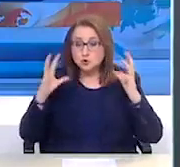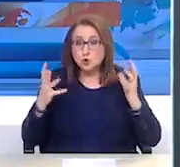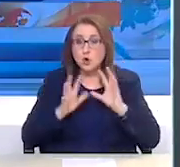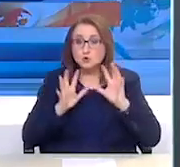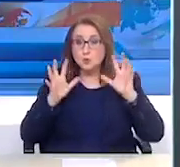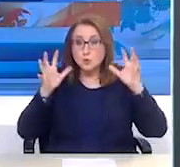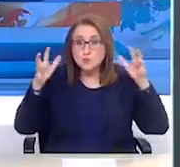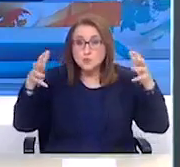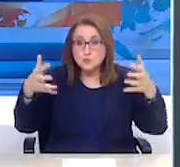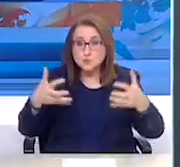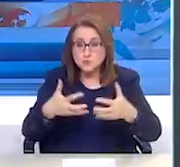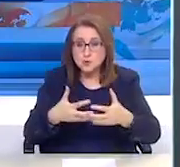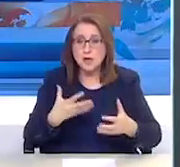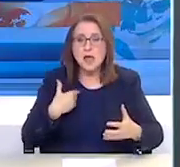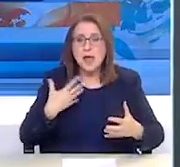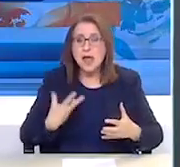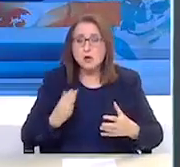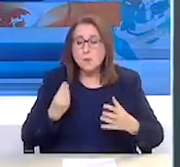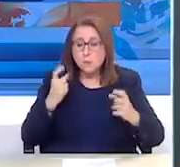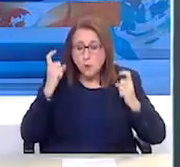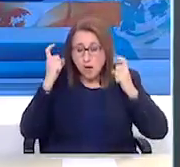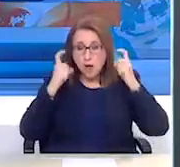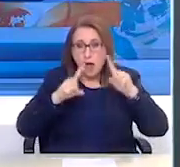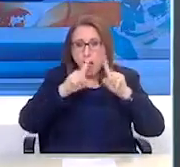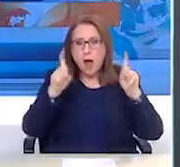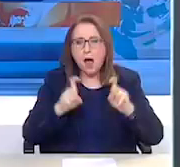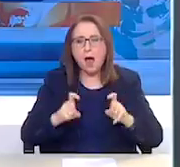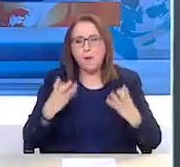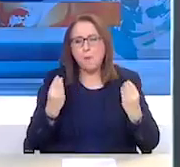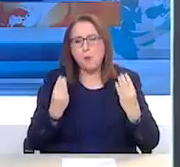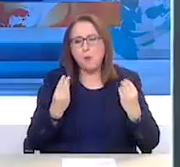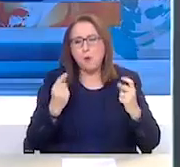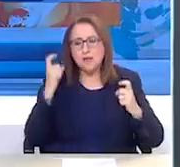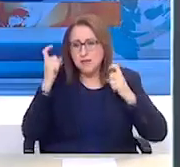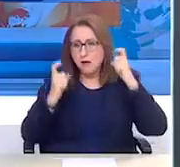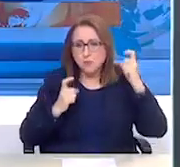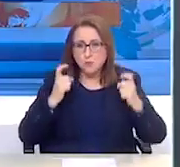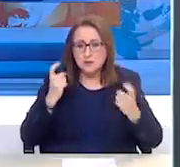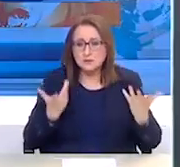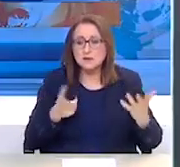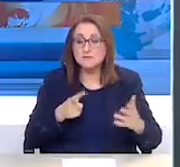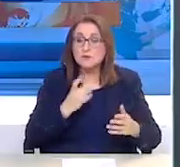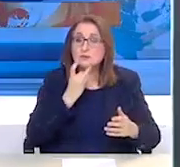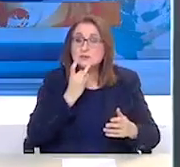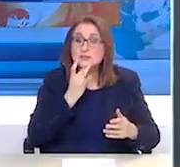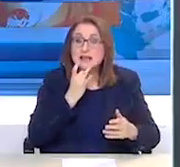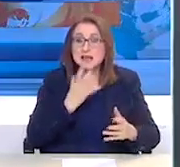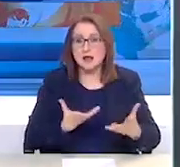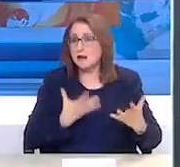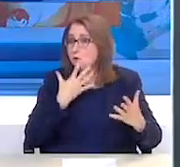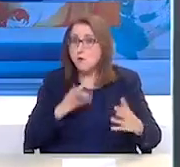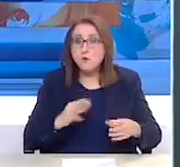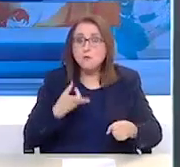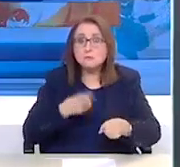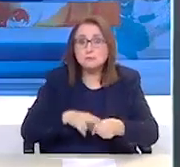όταν αναφέρεσαι σε ανθρώπινες ψυχές. Τι αντιπροσωπεύουν οι σημερινές απώλειες σε ανθρώπινες ζωές? Οι θάνατοι που σας